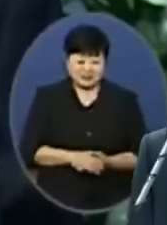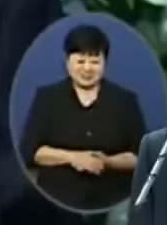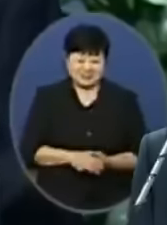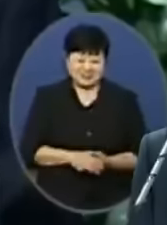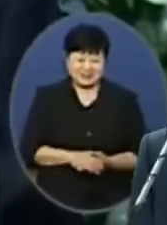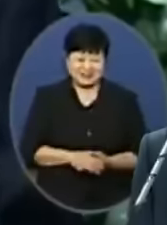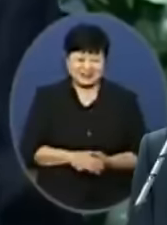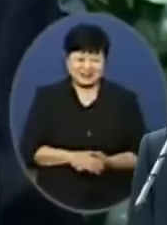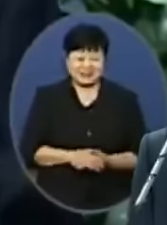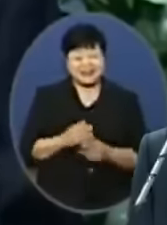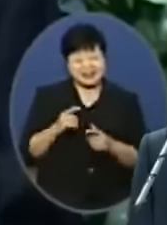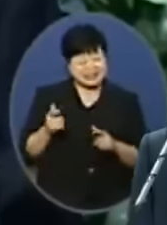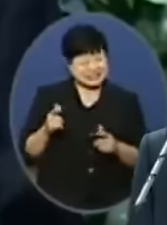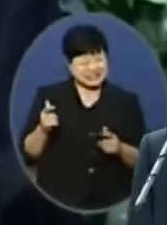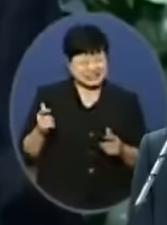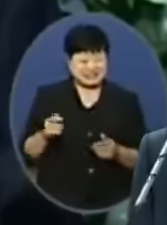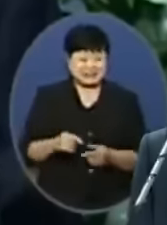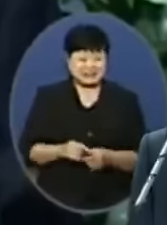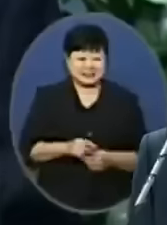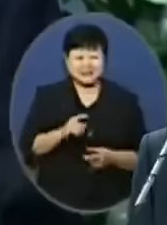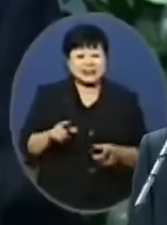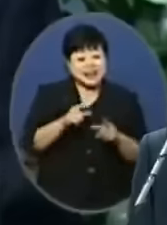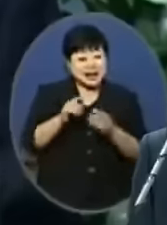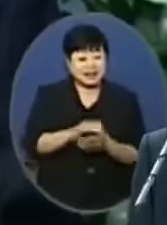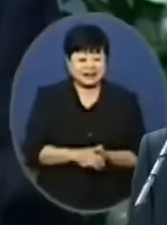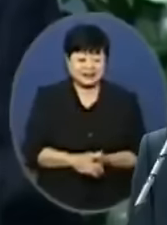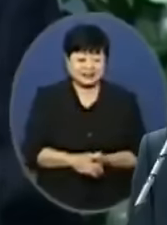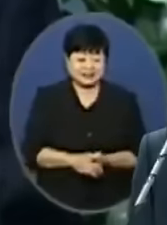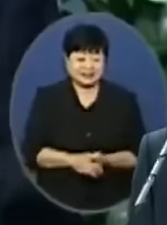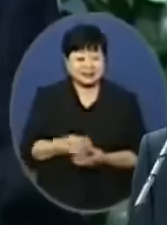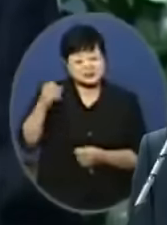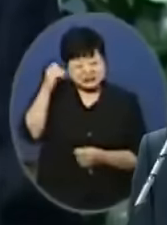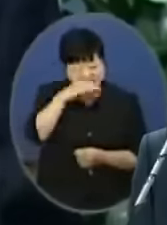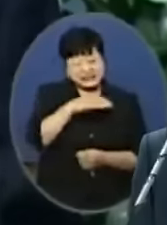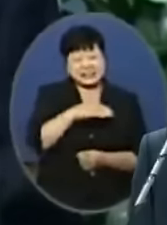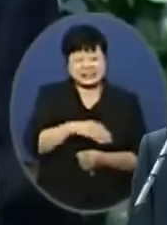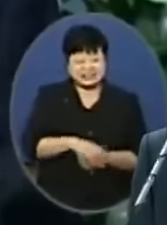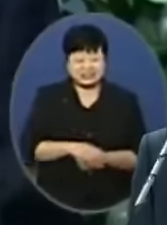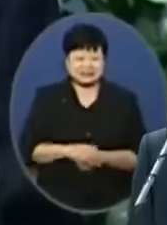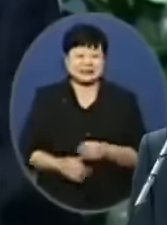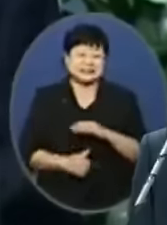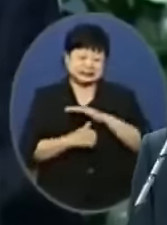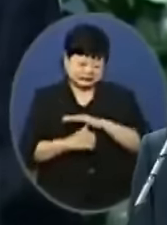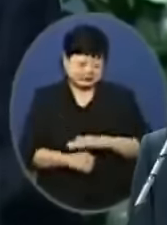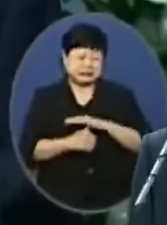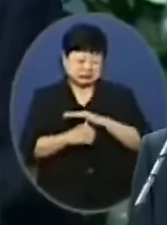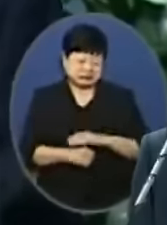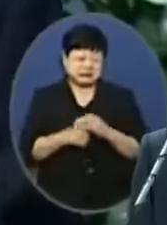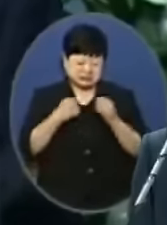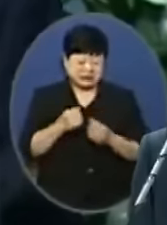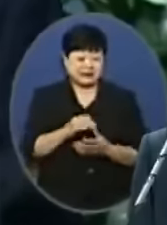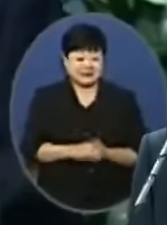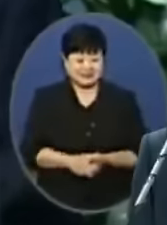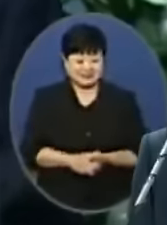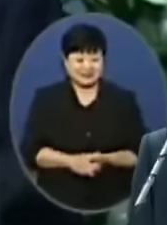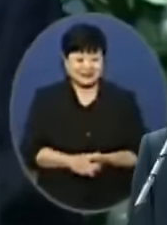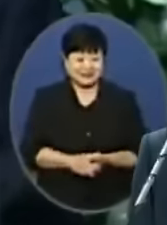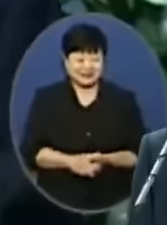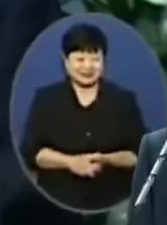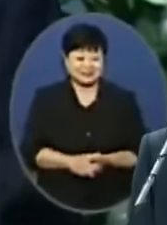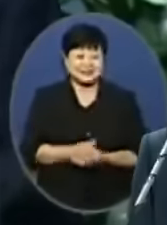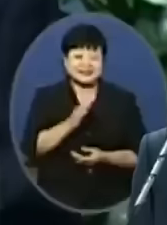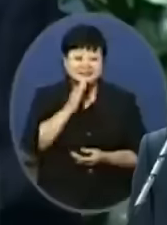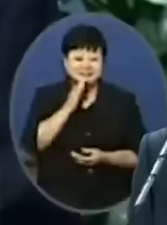그러니까 그렇진 않지요. 그럼 어떻게 삽니까? 그냥 있는 등 없는 등 그렇게 살지요.